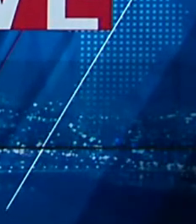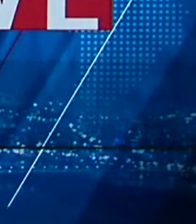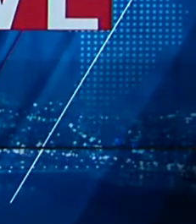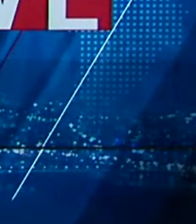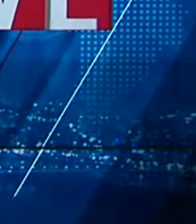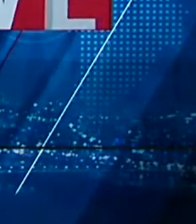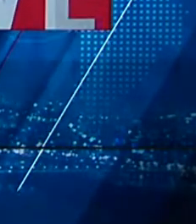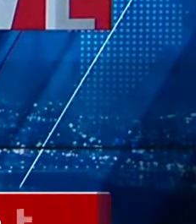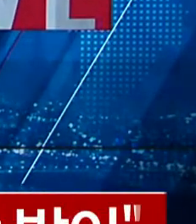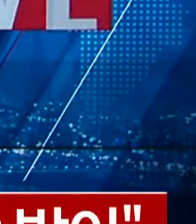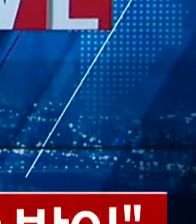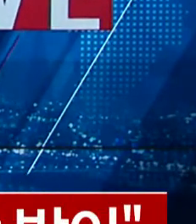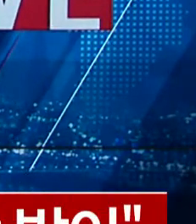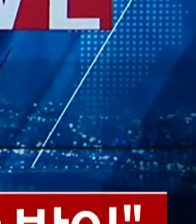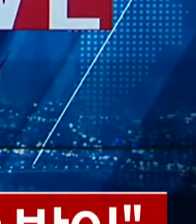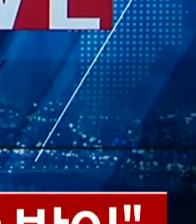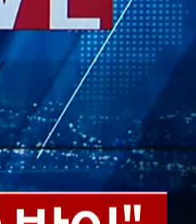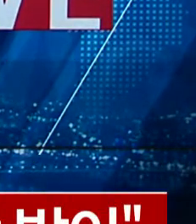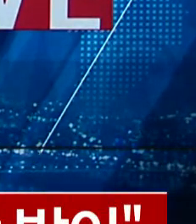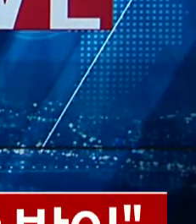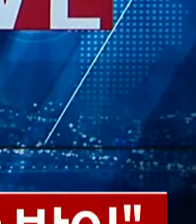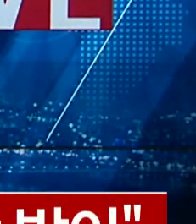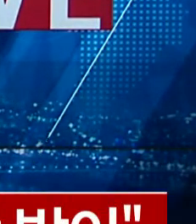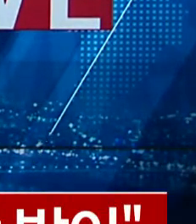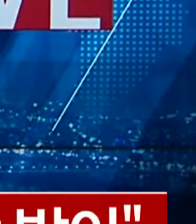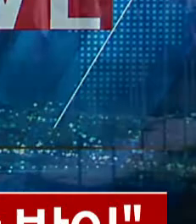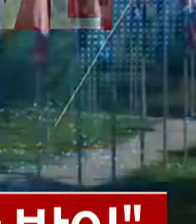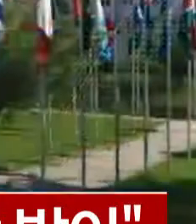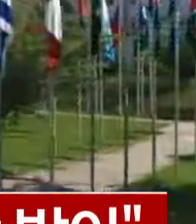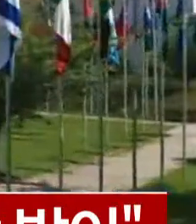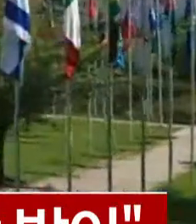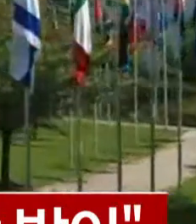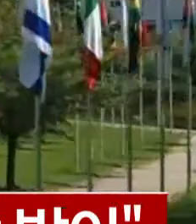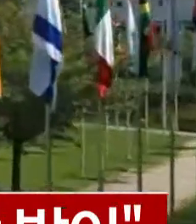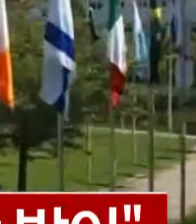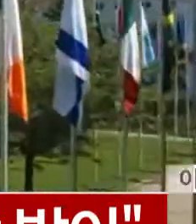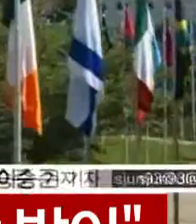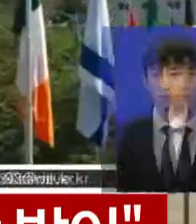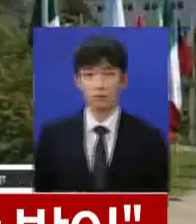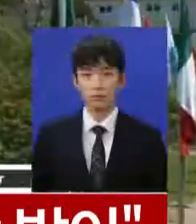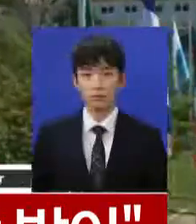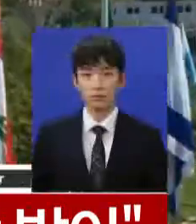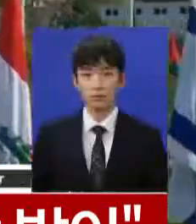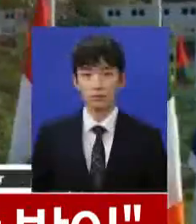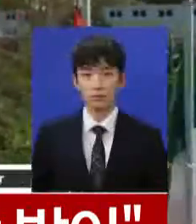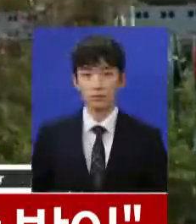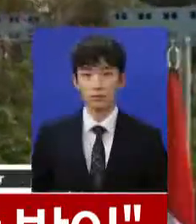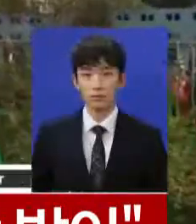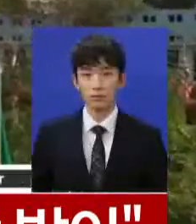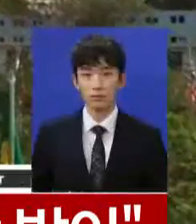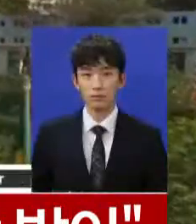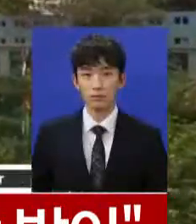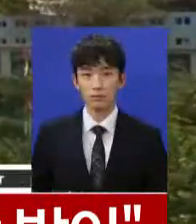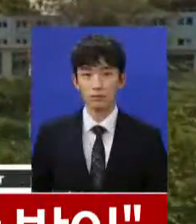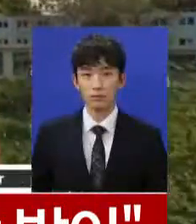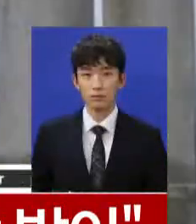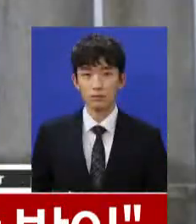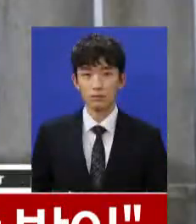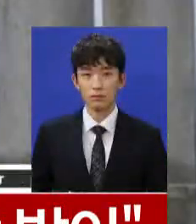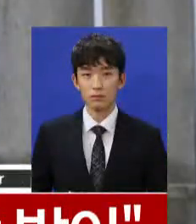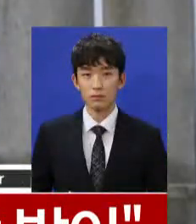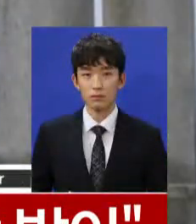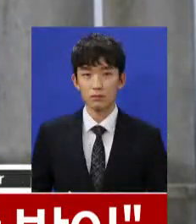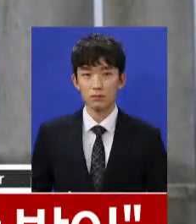영향을 받지 않는다고요? 네, 날이 추운 가을, 겨울에는 2차 확산이 올 것이다. 날이 더운 여름이면